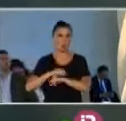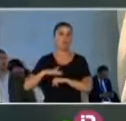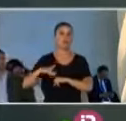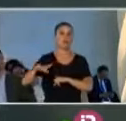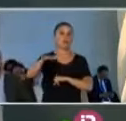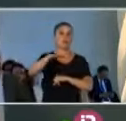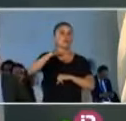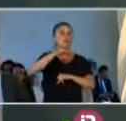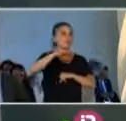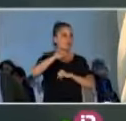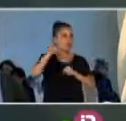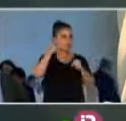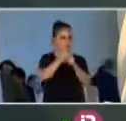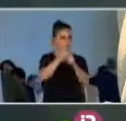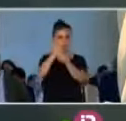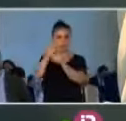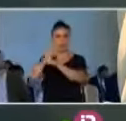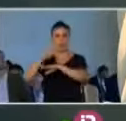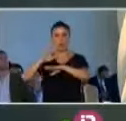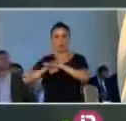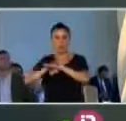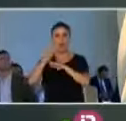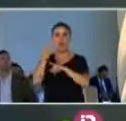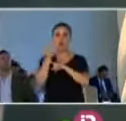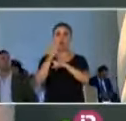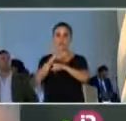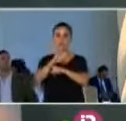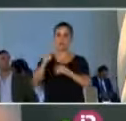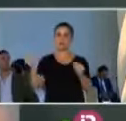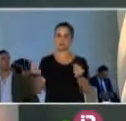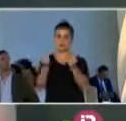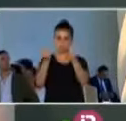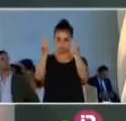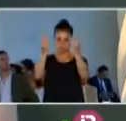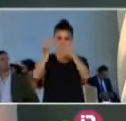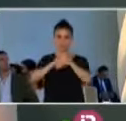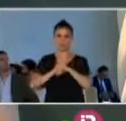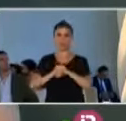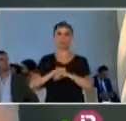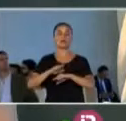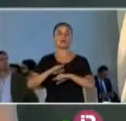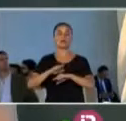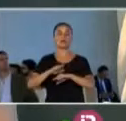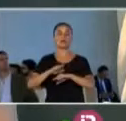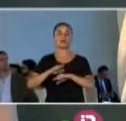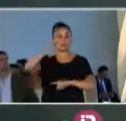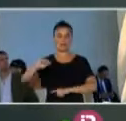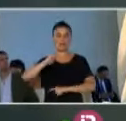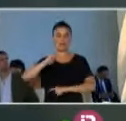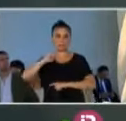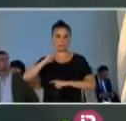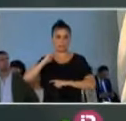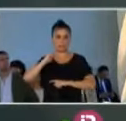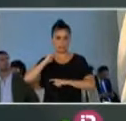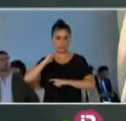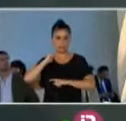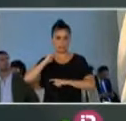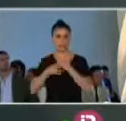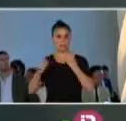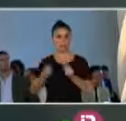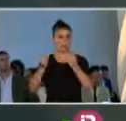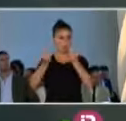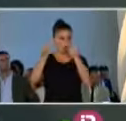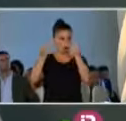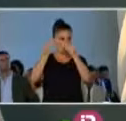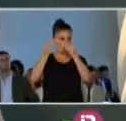perjudica, en l'objectiu de millorar l'oferta i a la vegada la vida dels residents. La nostra gent ens exigeix que garantim el dret a